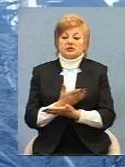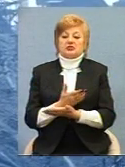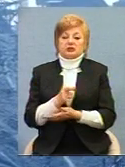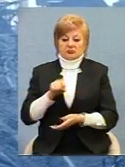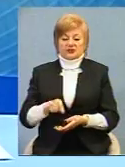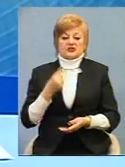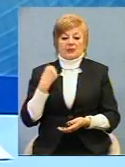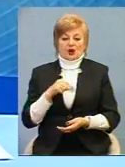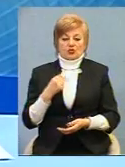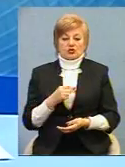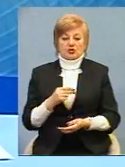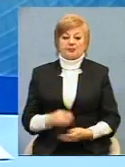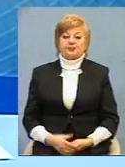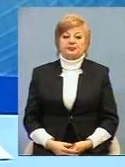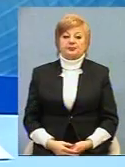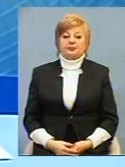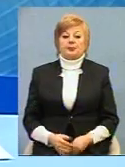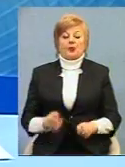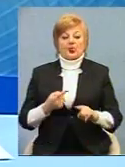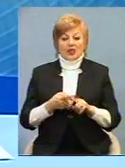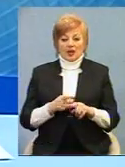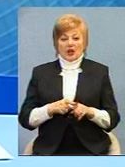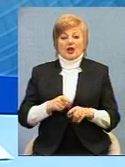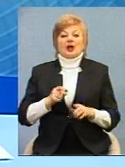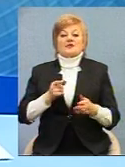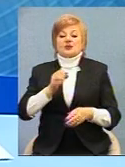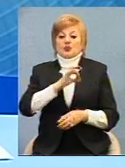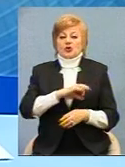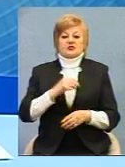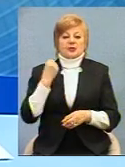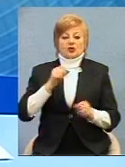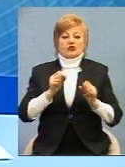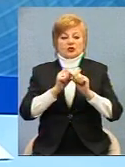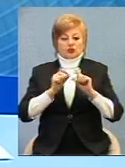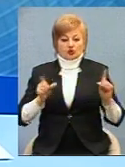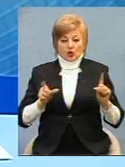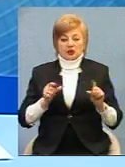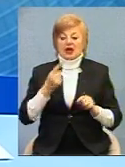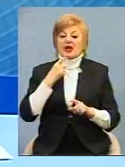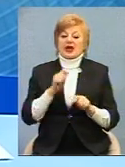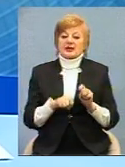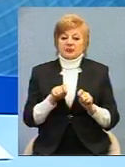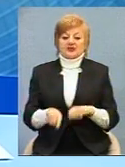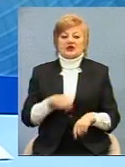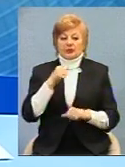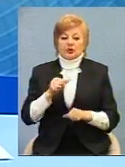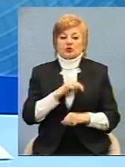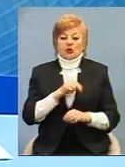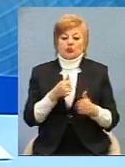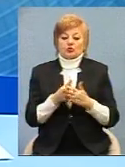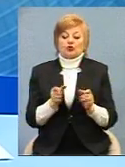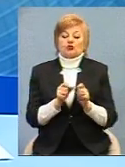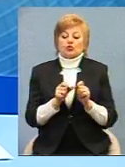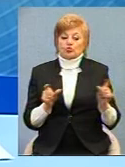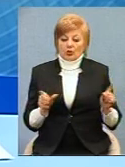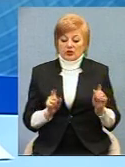Запоріжжі. Технології Лего почали застосовувати в запорізьких навчальних закладах. Експеримент цьогоріч працює у дошкільних установах